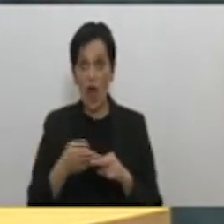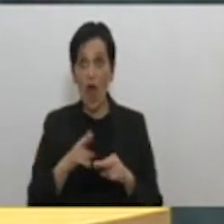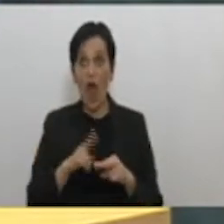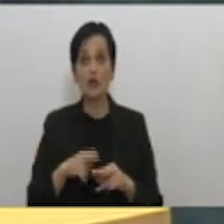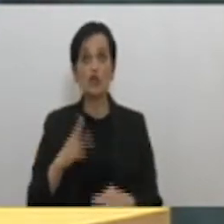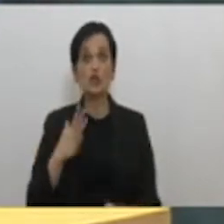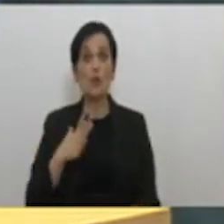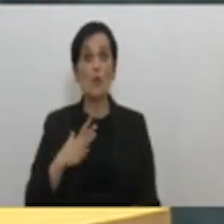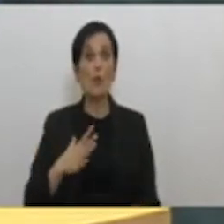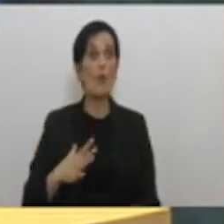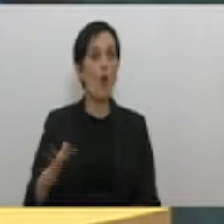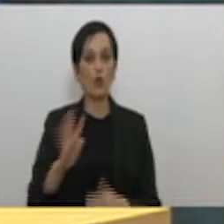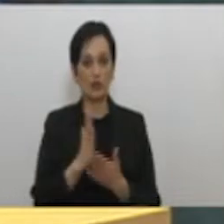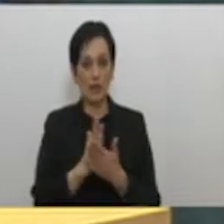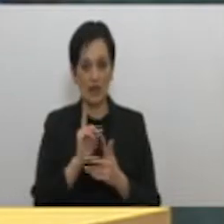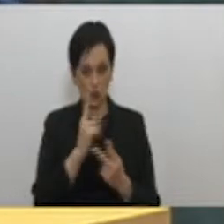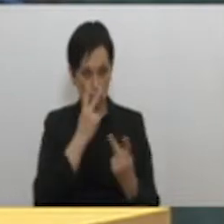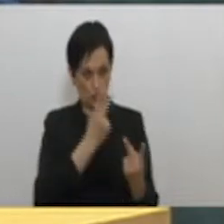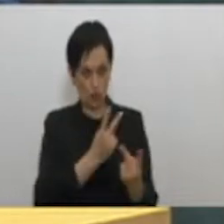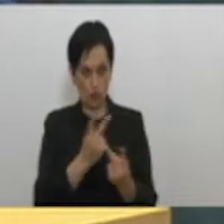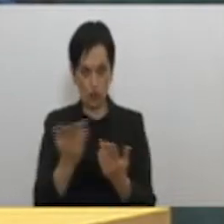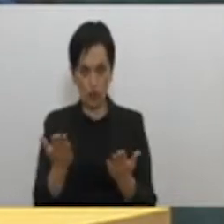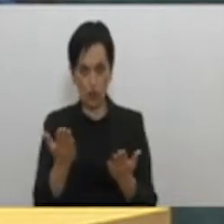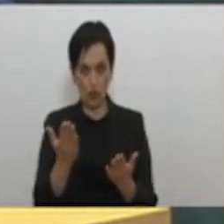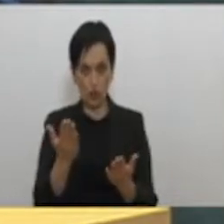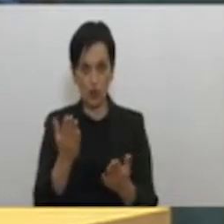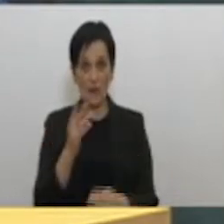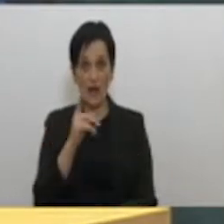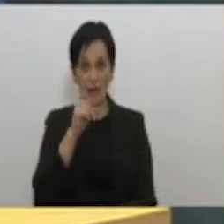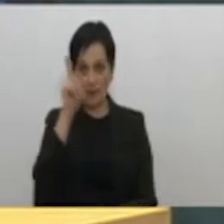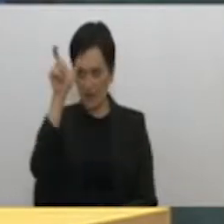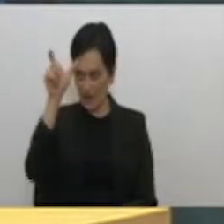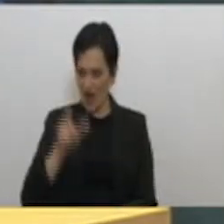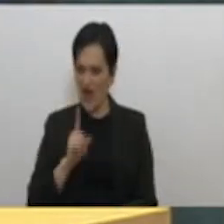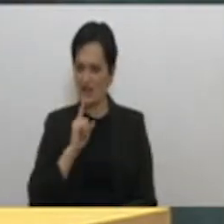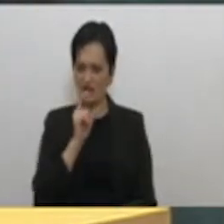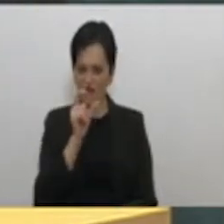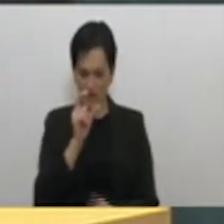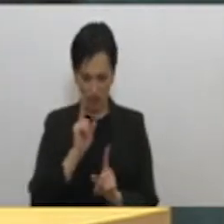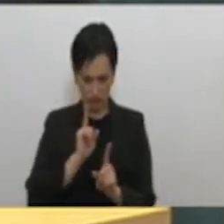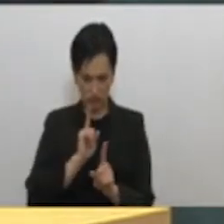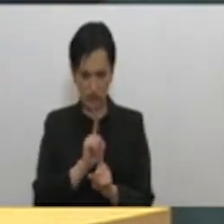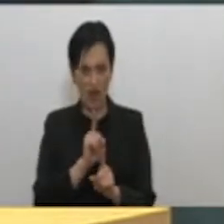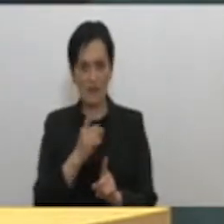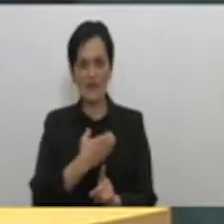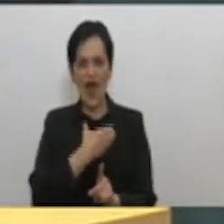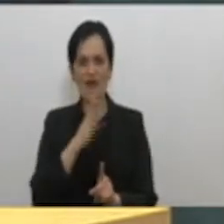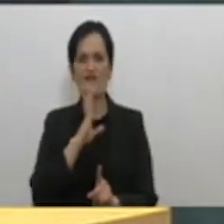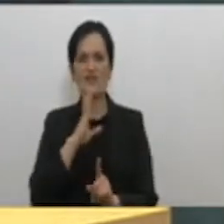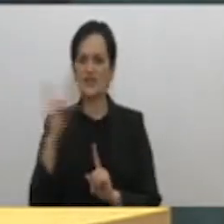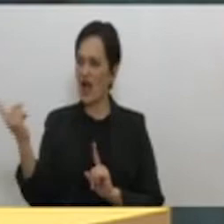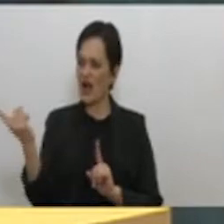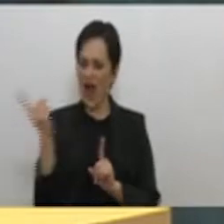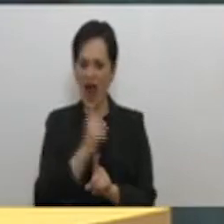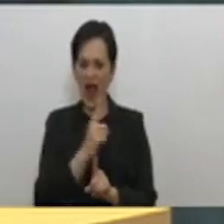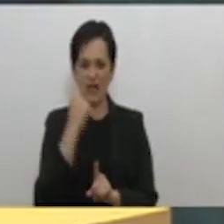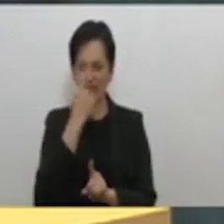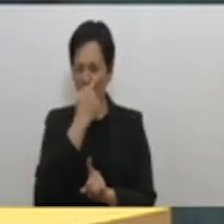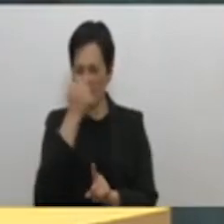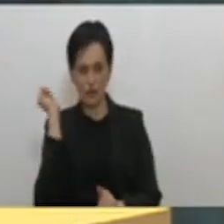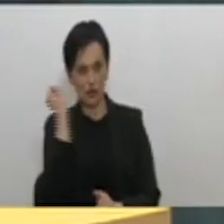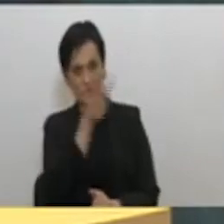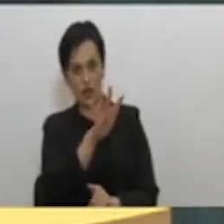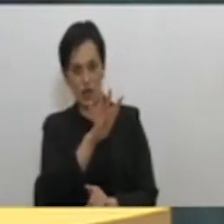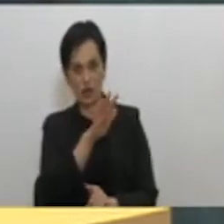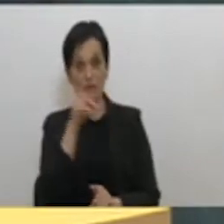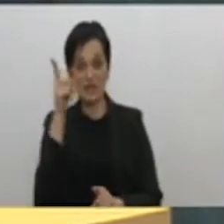მოუთმენელი რაღაცა, რასაც აქ უყურებ. კაცი ტყვიაზე მიდიოდა, მაგრამ იმის არ ეშინოდა, რომ ვიღაც ქალი გამოხტებოდა რაღაცა შეაყრიდა თვალებს. იქ